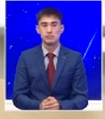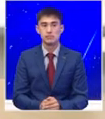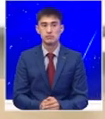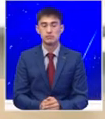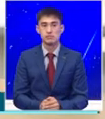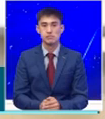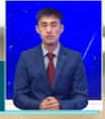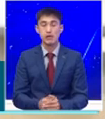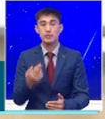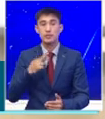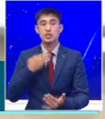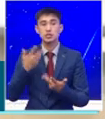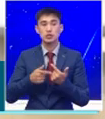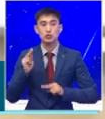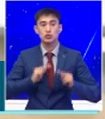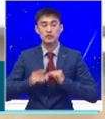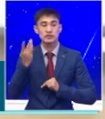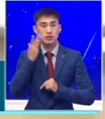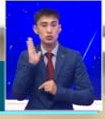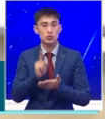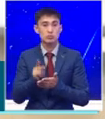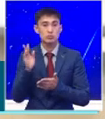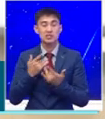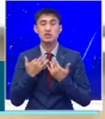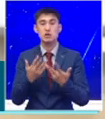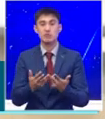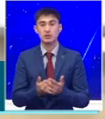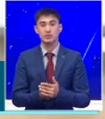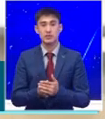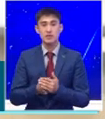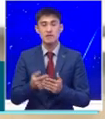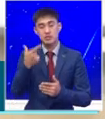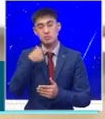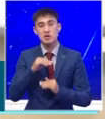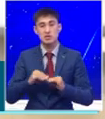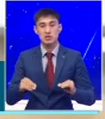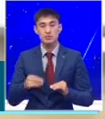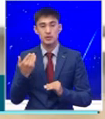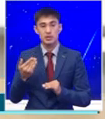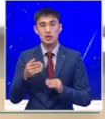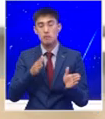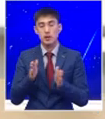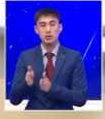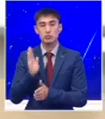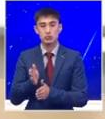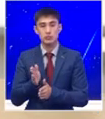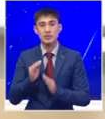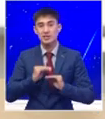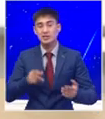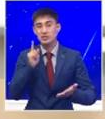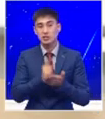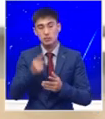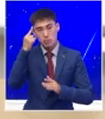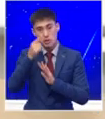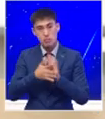области Я считаю что учитель всегда должен быть требовательным к себе и детям тогда и порядок будет дети должны